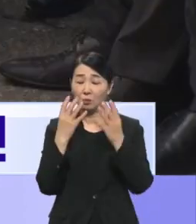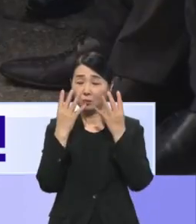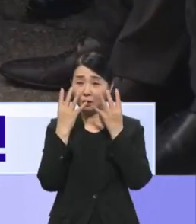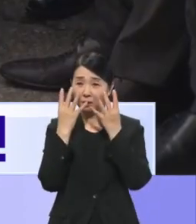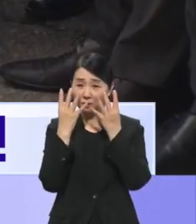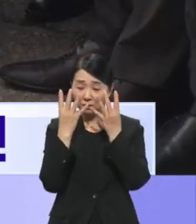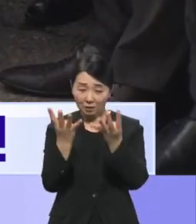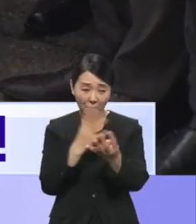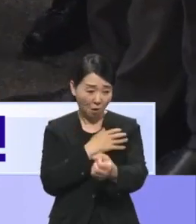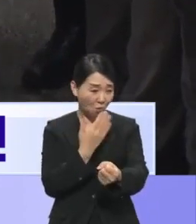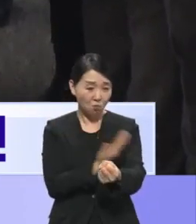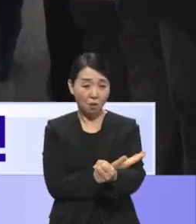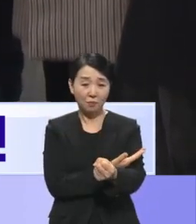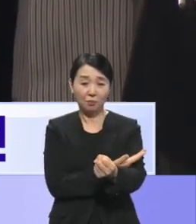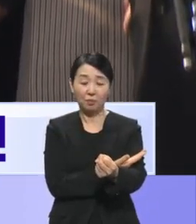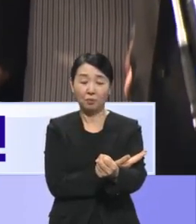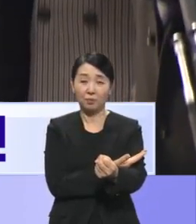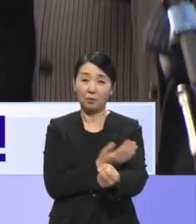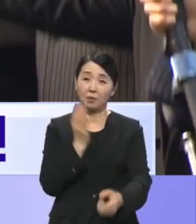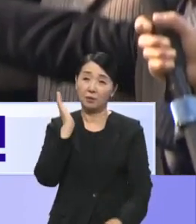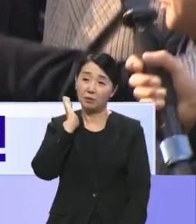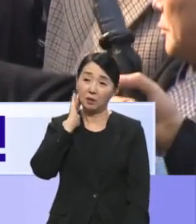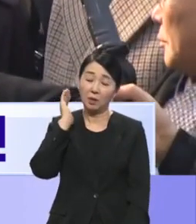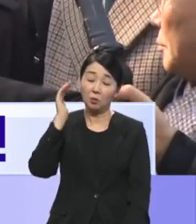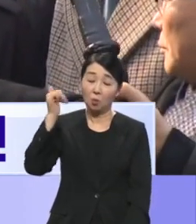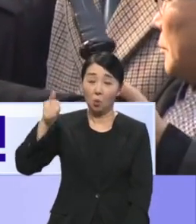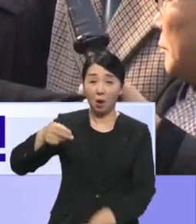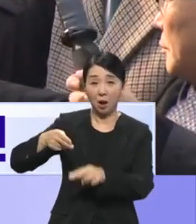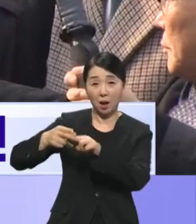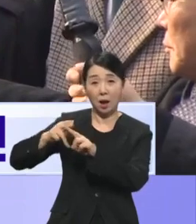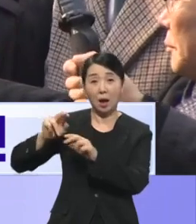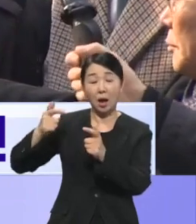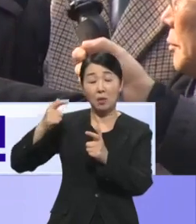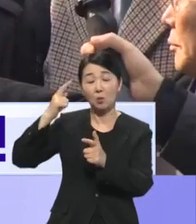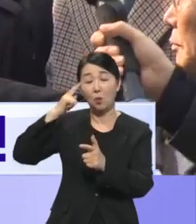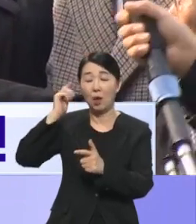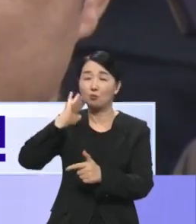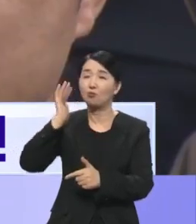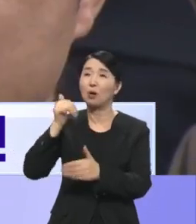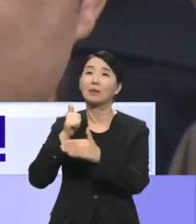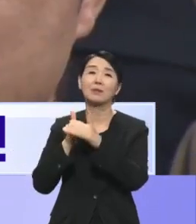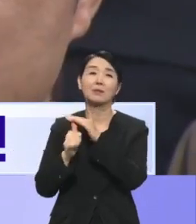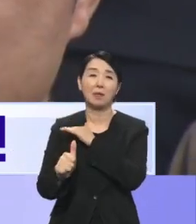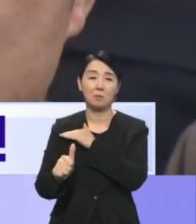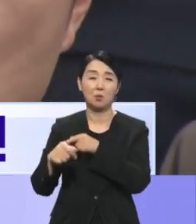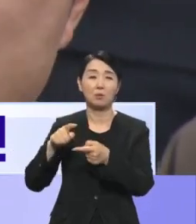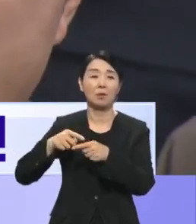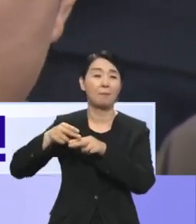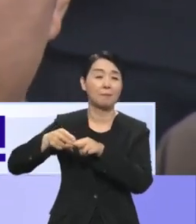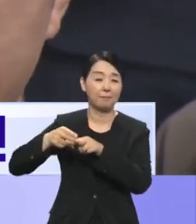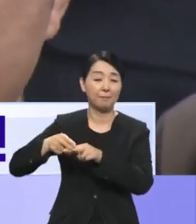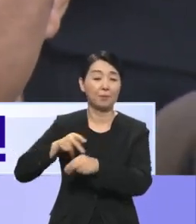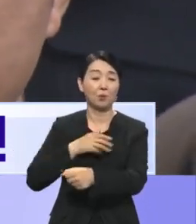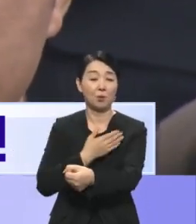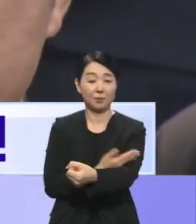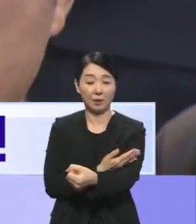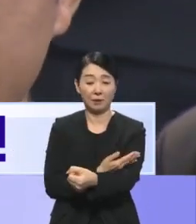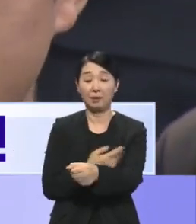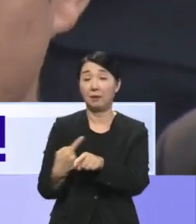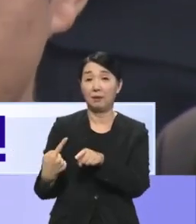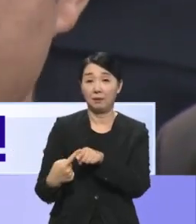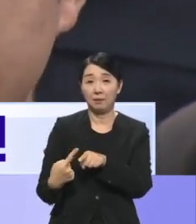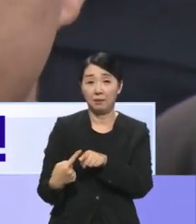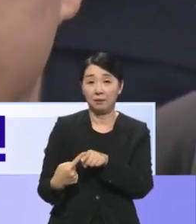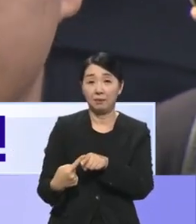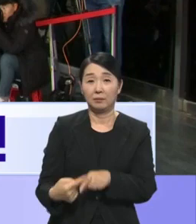이제 그 대통령이 행정부 수반이 아니라 국가의 원수로서 행사하는 권한이 있는데